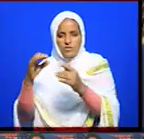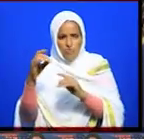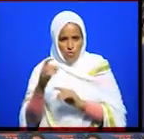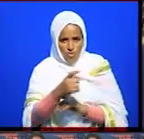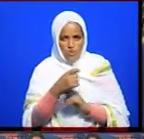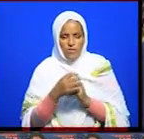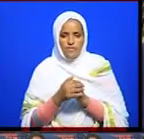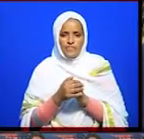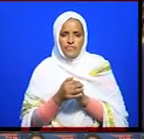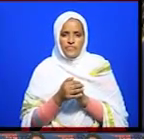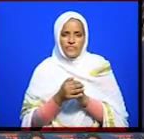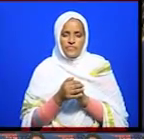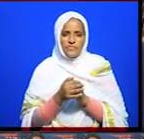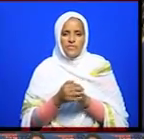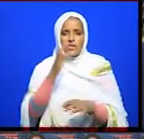ለእግዚአብሔርም ቤተሰብ የሆነ